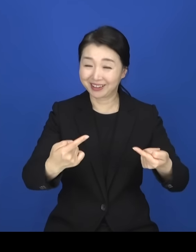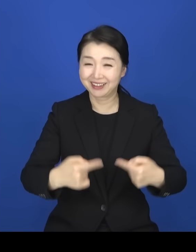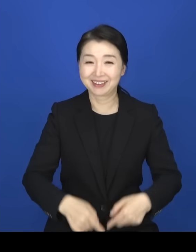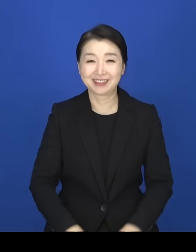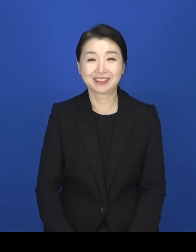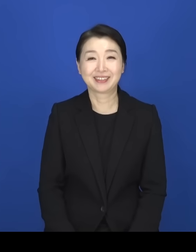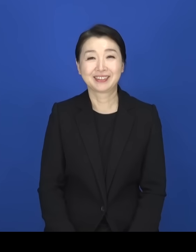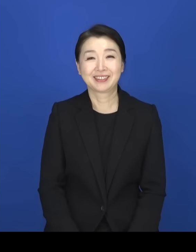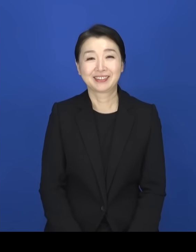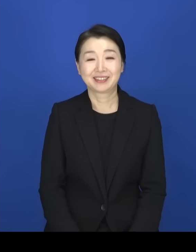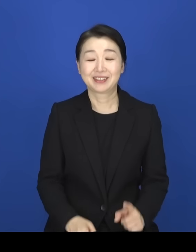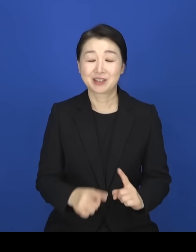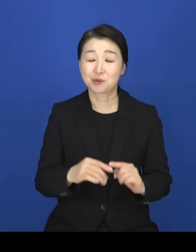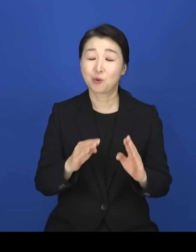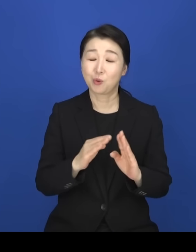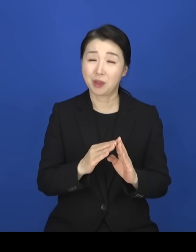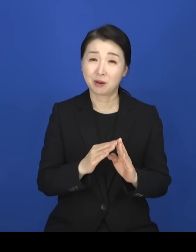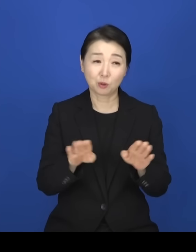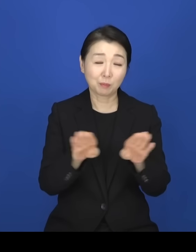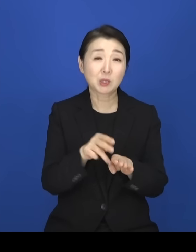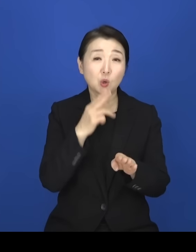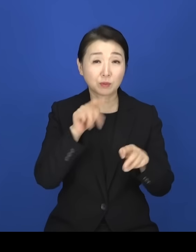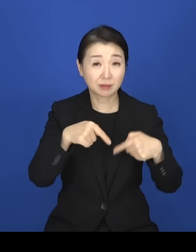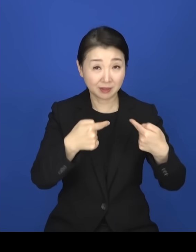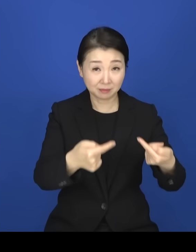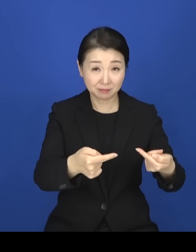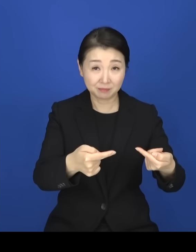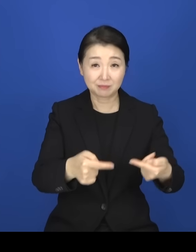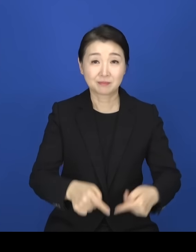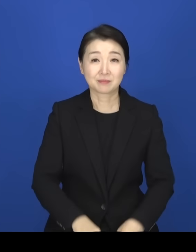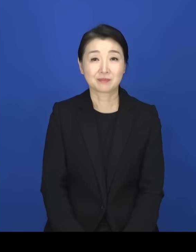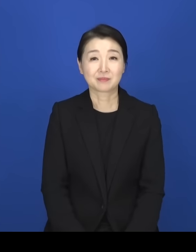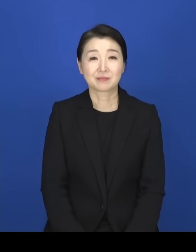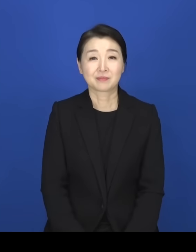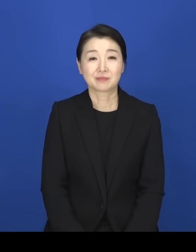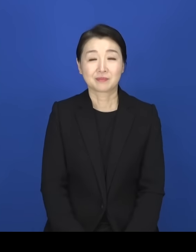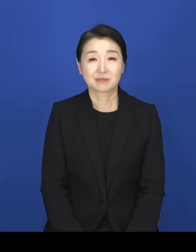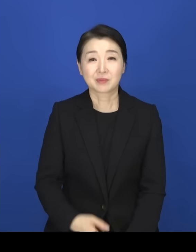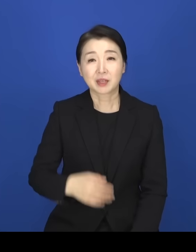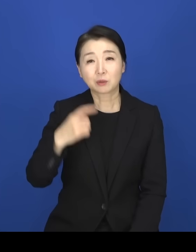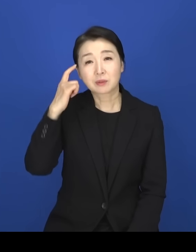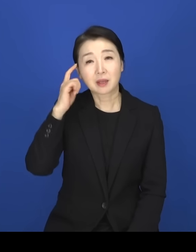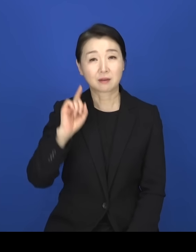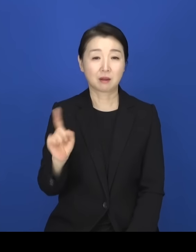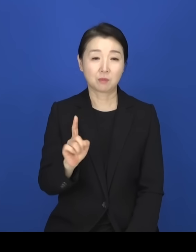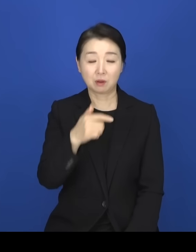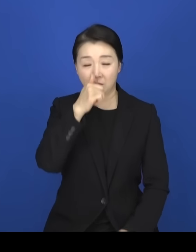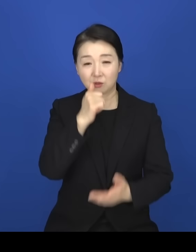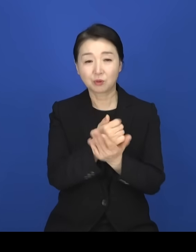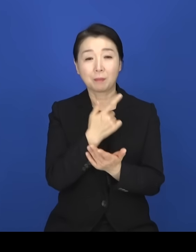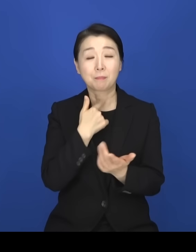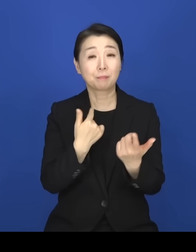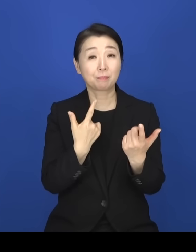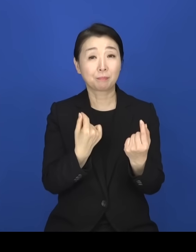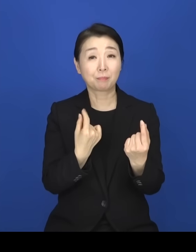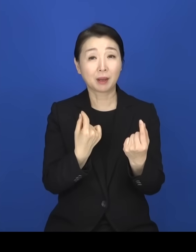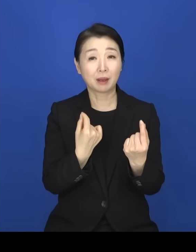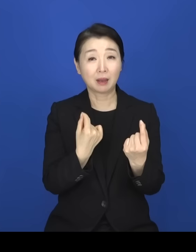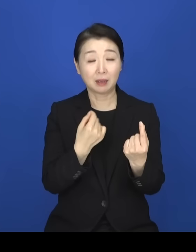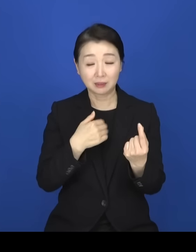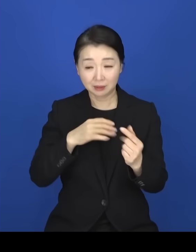그래서 교회를 그런 식으로 출석을 하다가 저도 생각을 했던 것 같아요. 이게 죄를 짓는 것 같다는 생각이 들었는데 그때